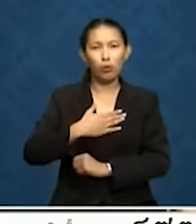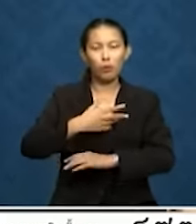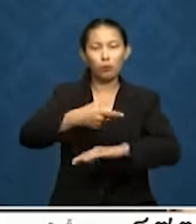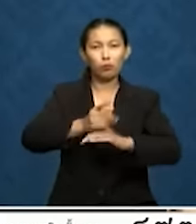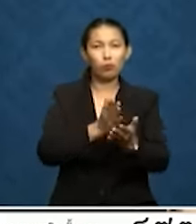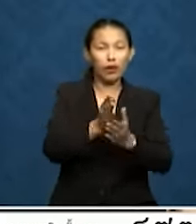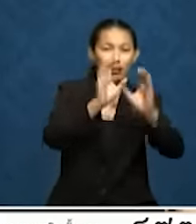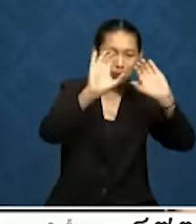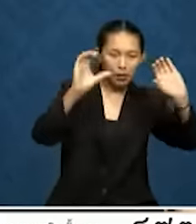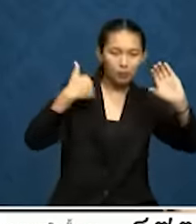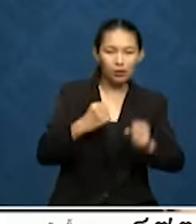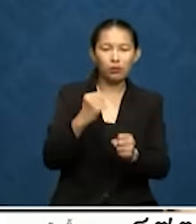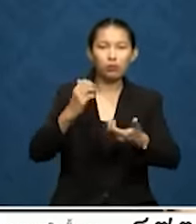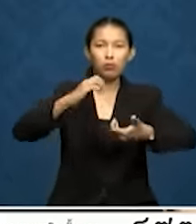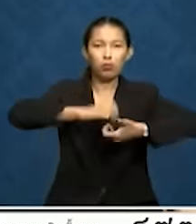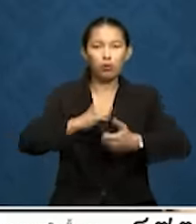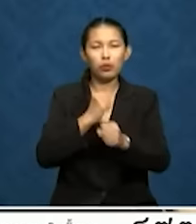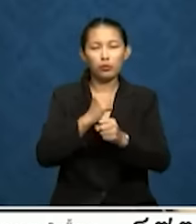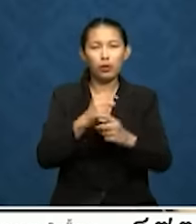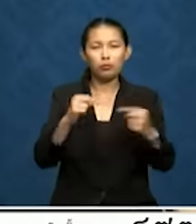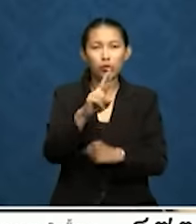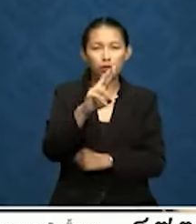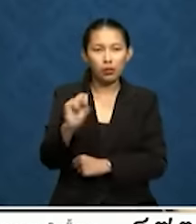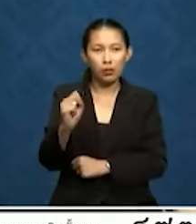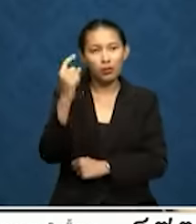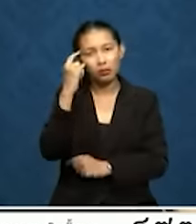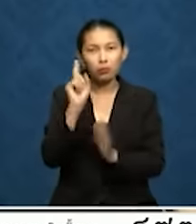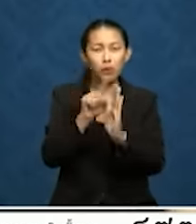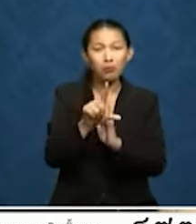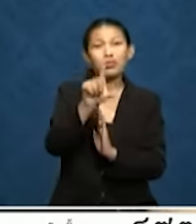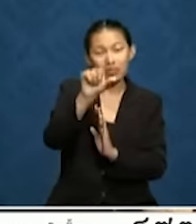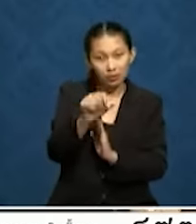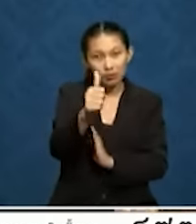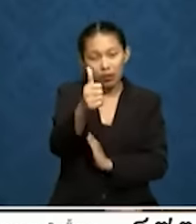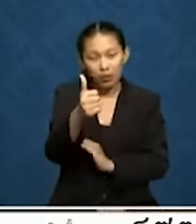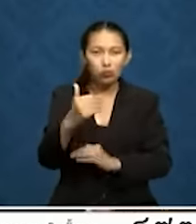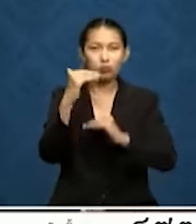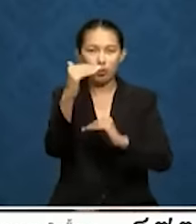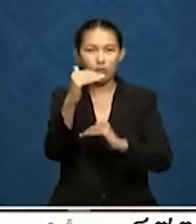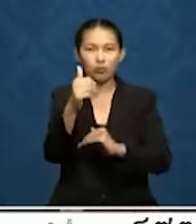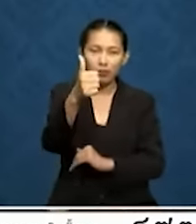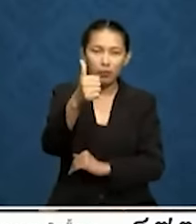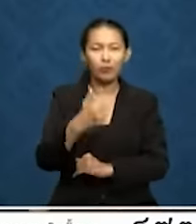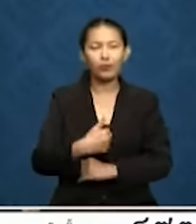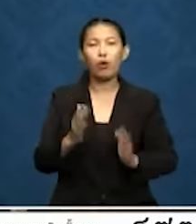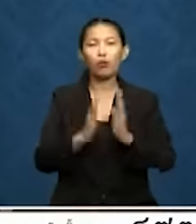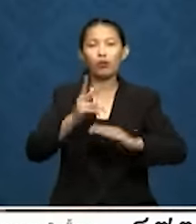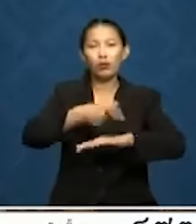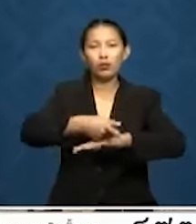ลเราก็ร่วมมือกันทำงานในสภาผมก็เลยบอกว่าประมาณสัก20นาทีประมาณนะครับไม่เกินนี้ครับขอบคุณครับท่านประธ